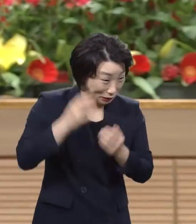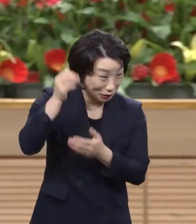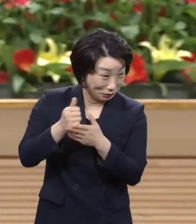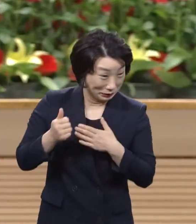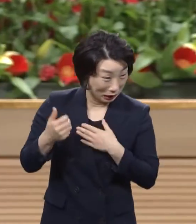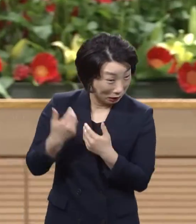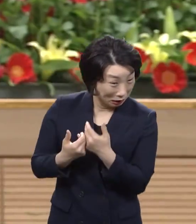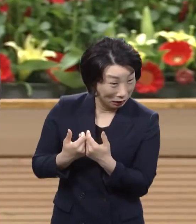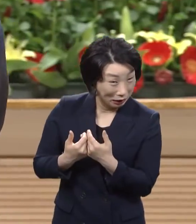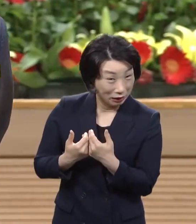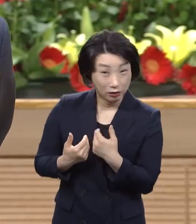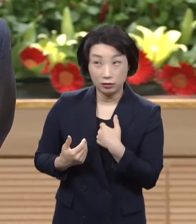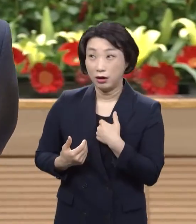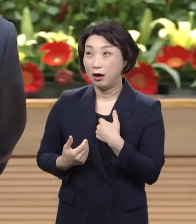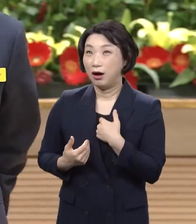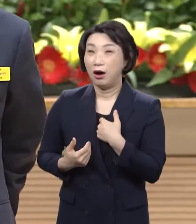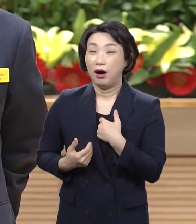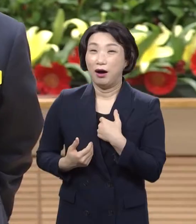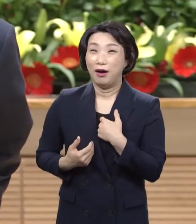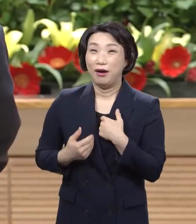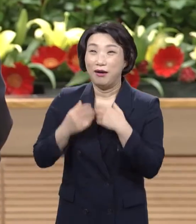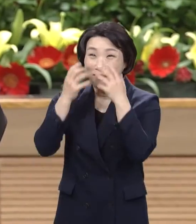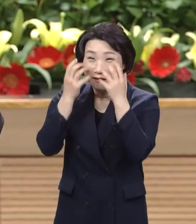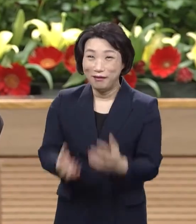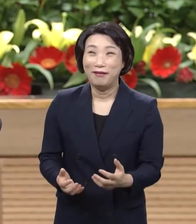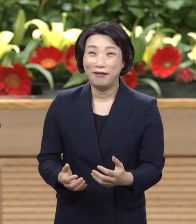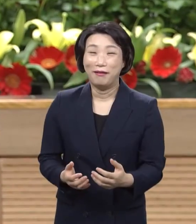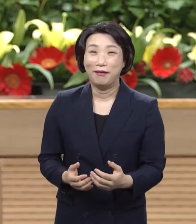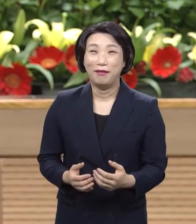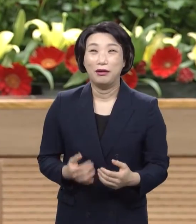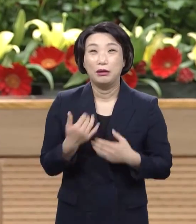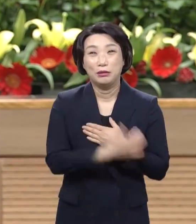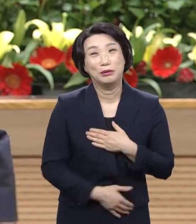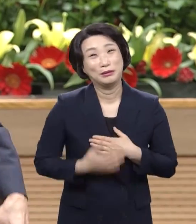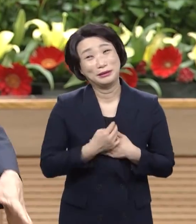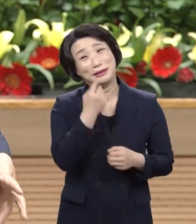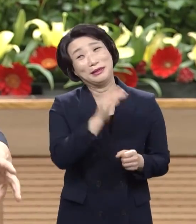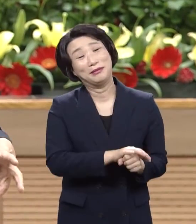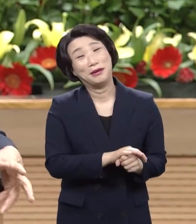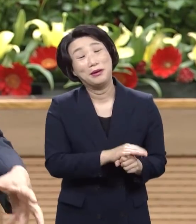성령을 거스린대요. 이게 얼마나 겁도 없는 녀석이요. 왜?